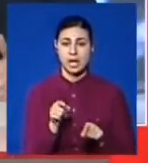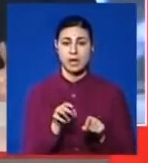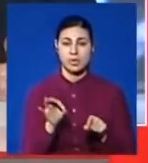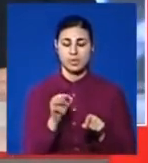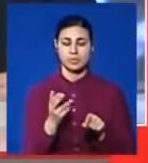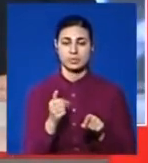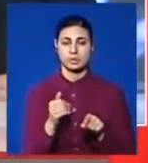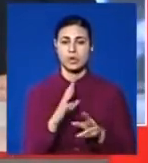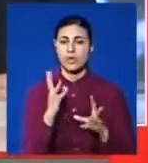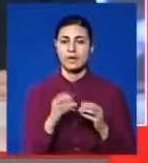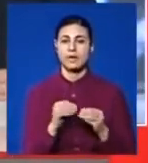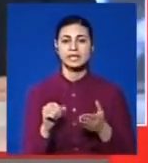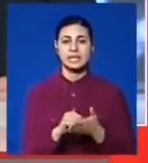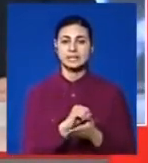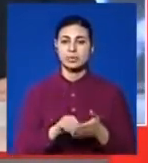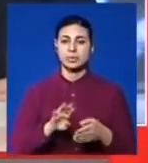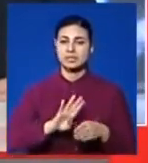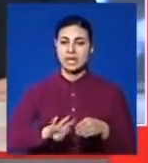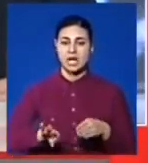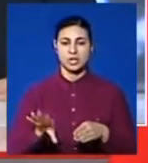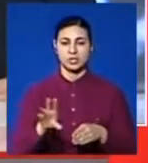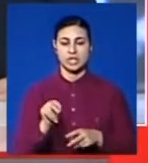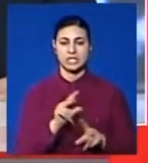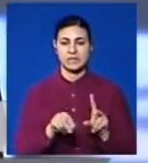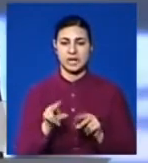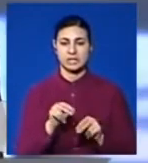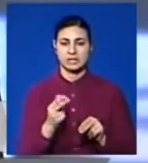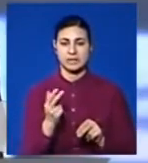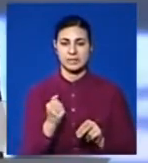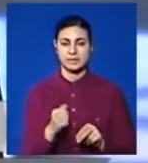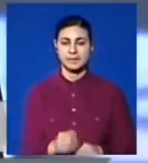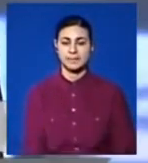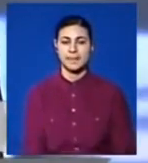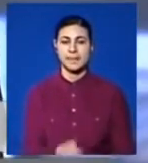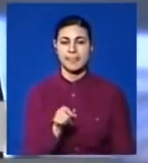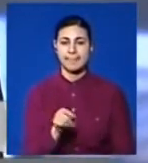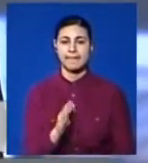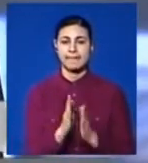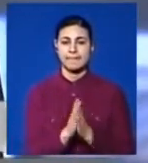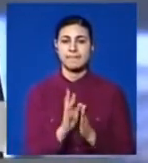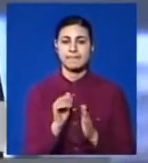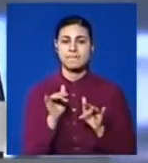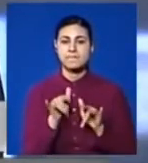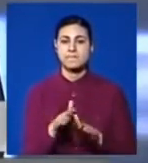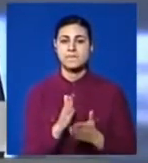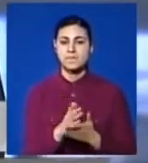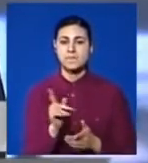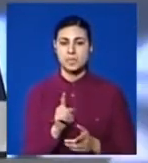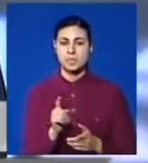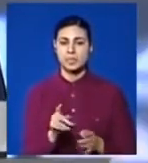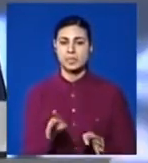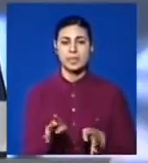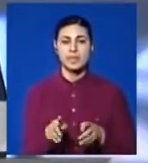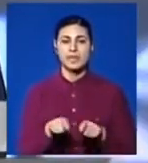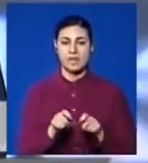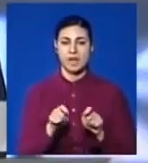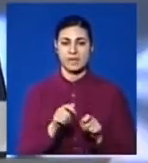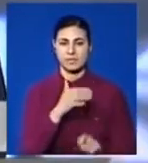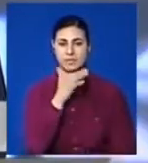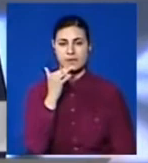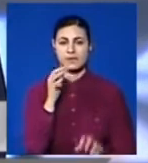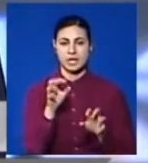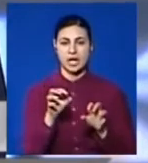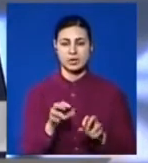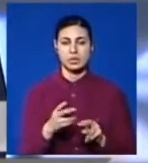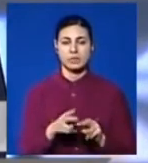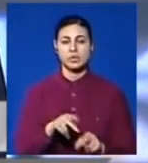საუბარი, ზუსტად ყოველგვარი დასაბუთების გარეშე ითვალისწინებს ამ თხოვნებს. და საქმე იმაშია, რომ კონკორდაცო არ ღოთ ესე დროს, იმიტომ ის ამბობს,